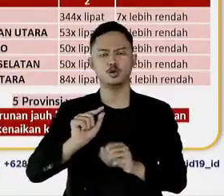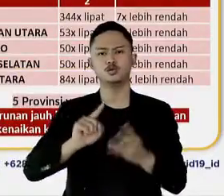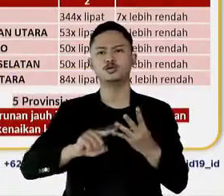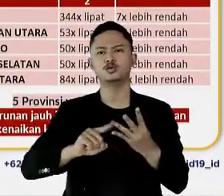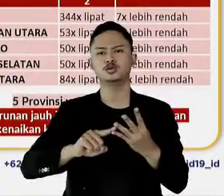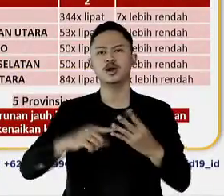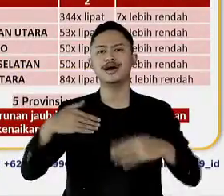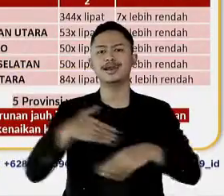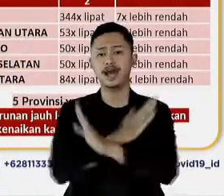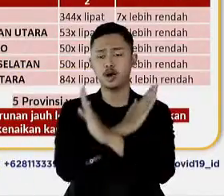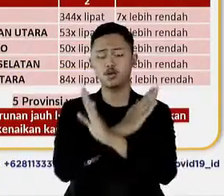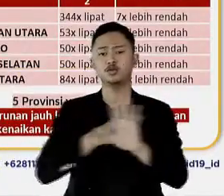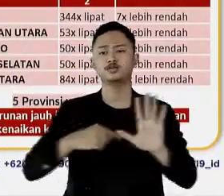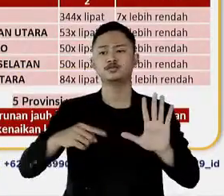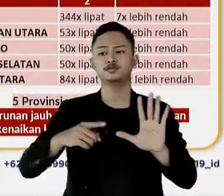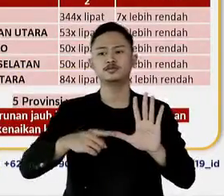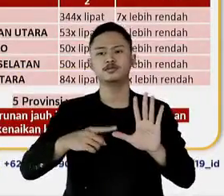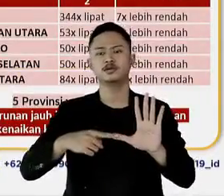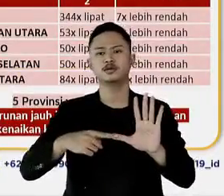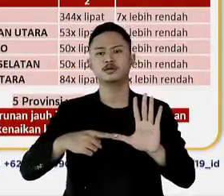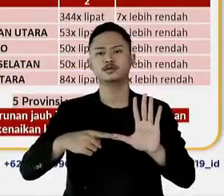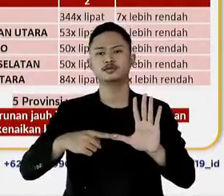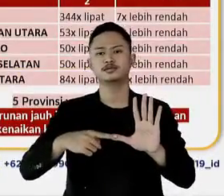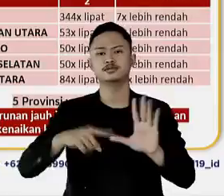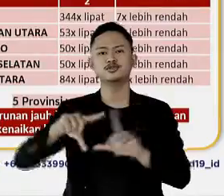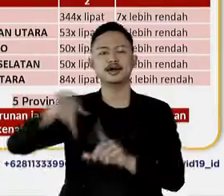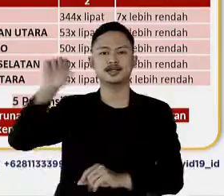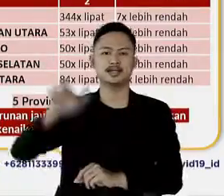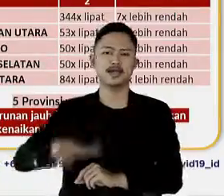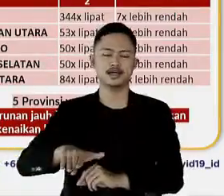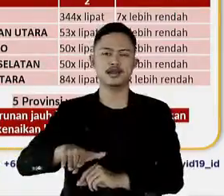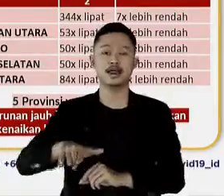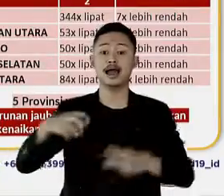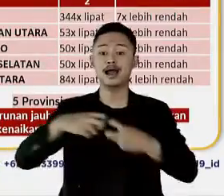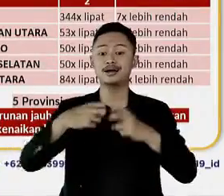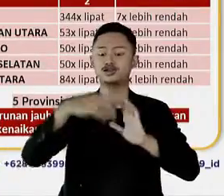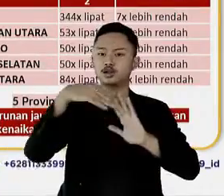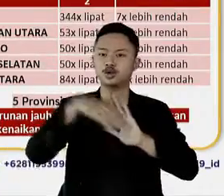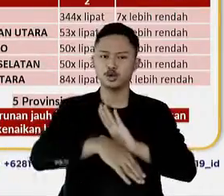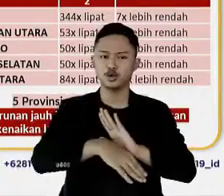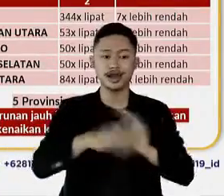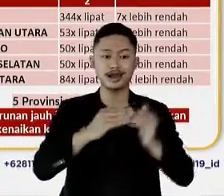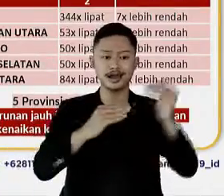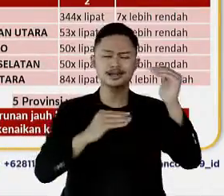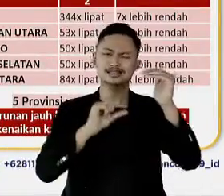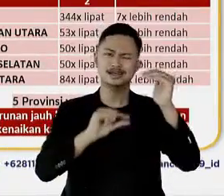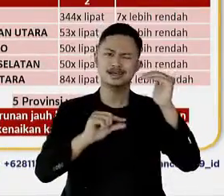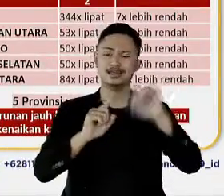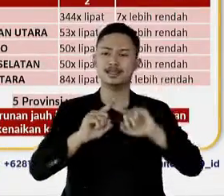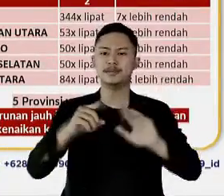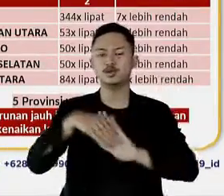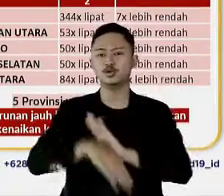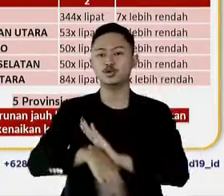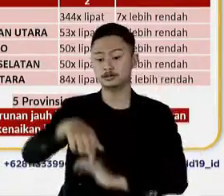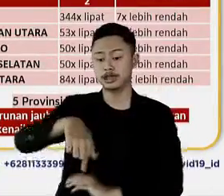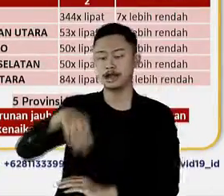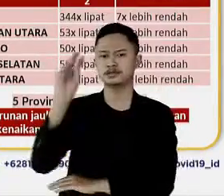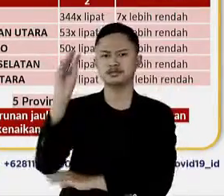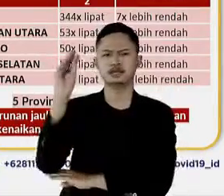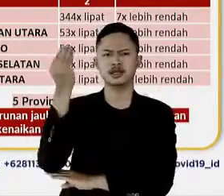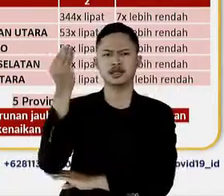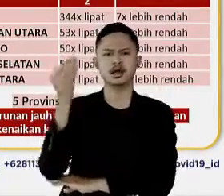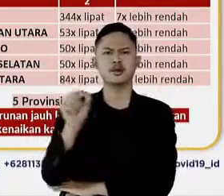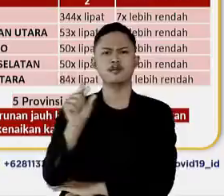menjadi provinsi dengan penurunan kasus yang jauh lebih banyak dibandingkan kenaikannya DKI Jakarta